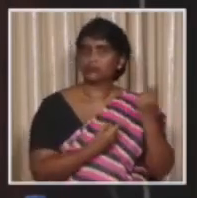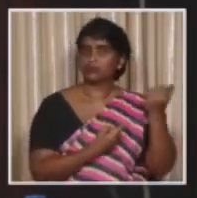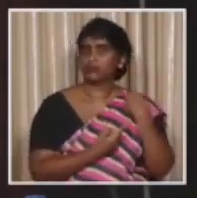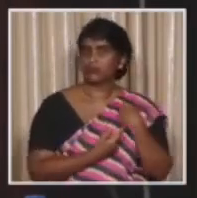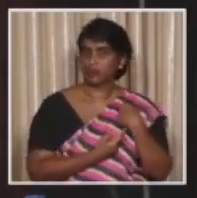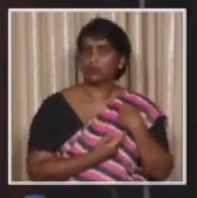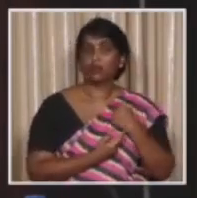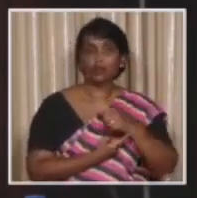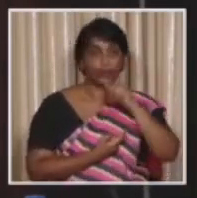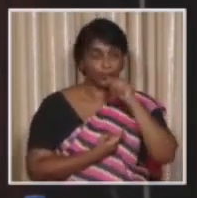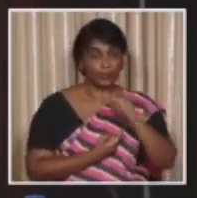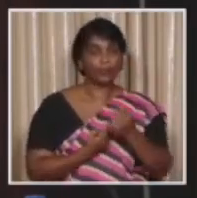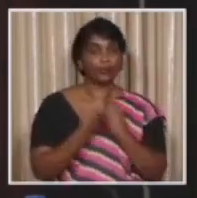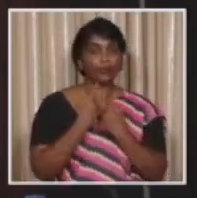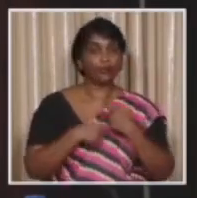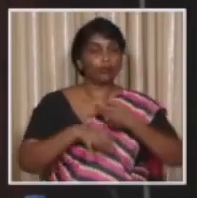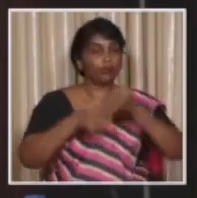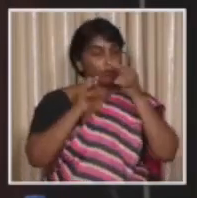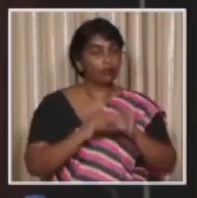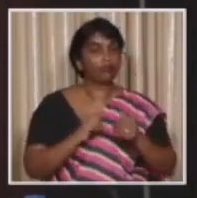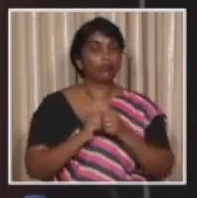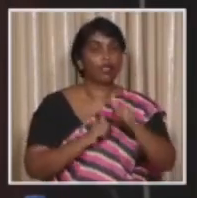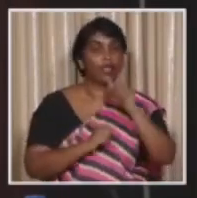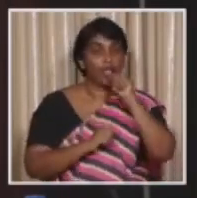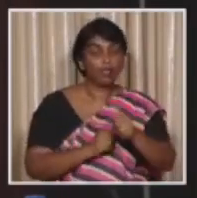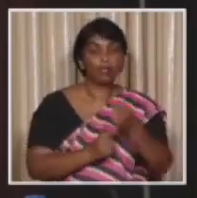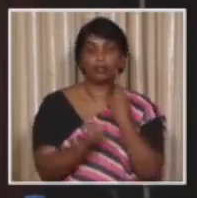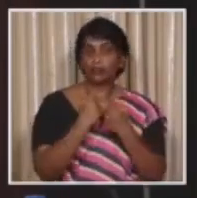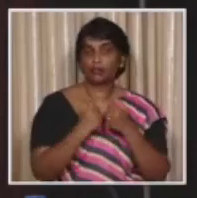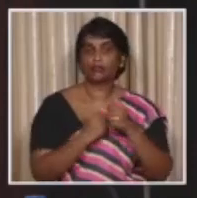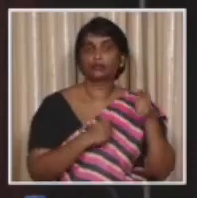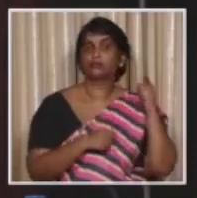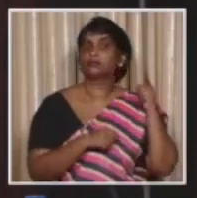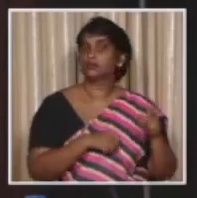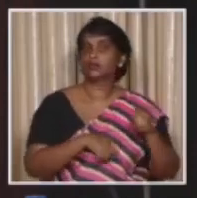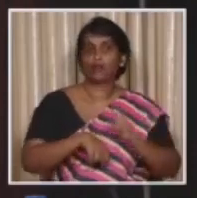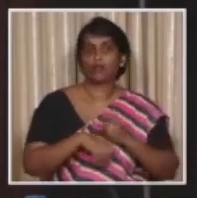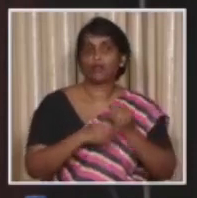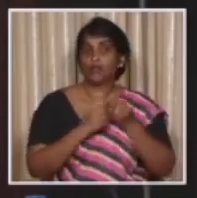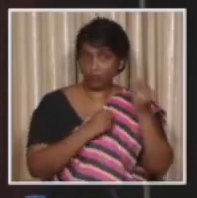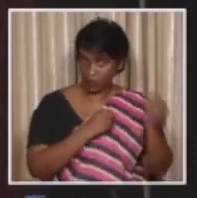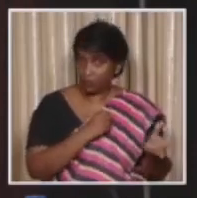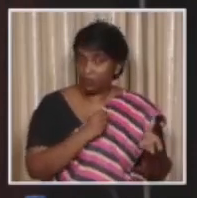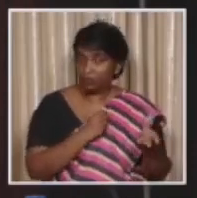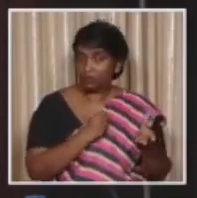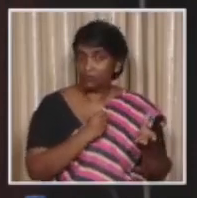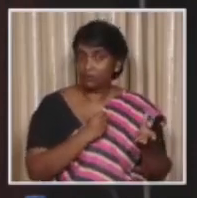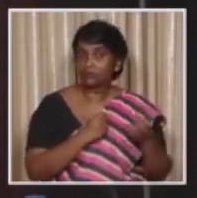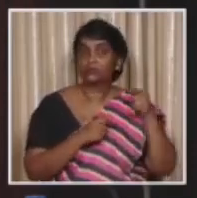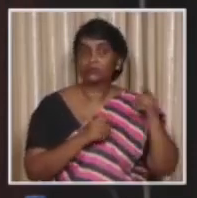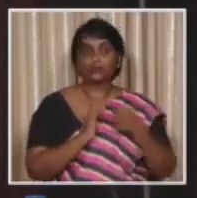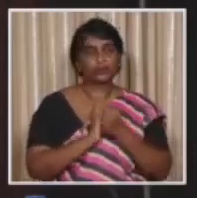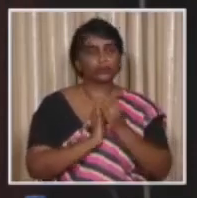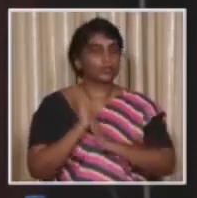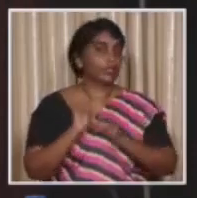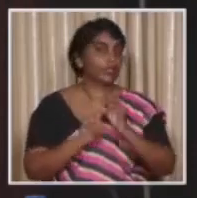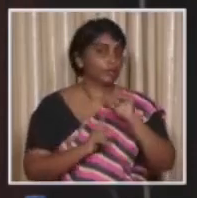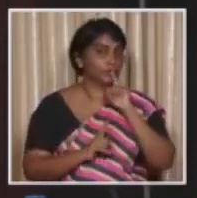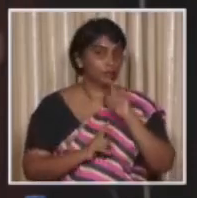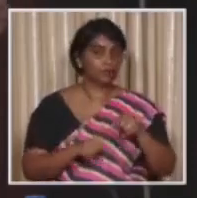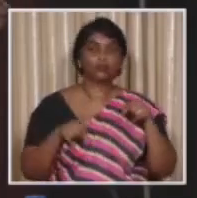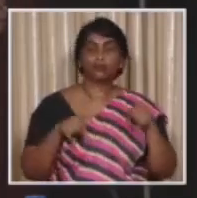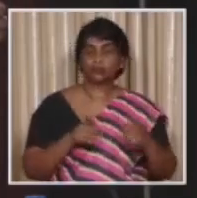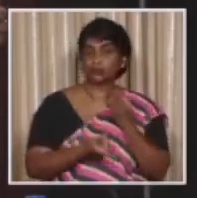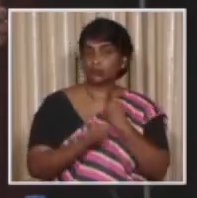කාරණාව සභා පරීක්ෂණයකට නිවැරදි පරීක්ෂණයකට ඇත්ත පරීක්ෂණයකට ඔවුන්ට ඉඩකඩ දුන්නාද දැන් මෙතන ගරු ඇමතිවරු කිව්වා දැන්